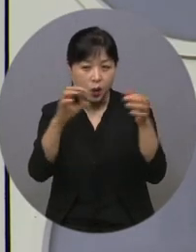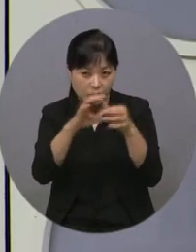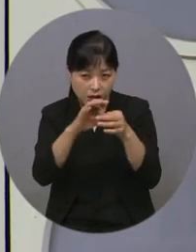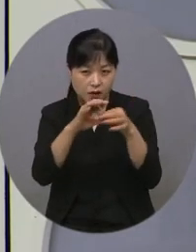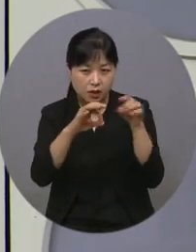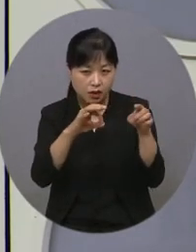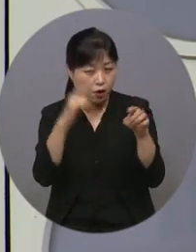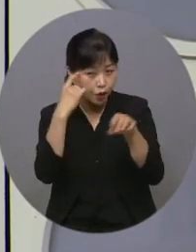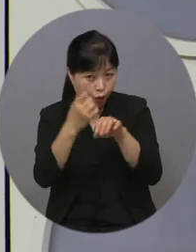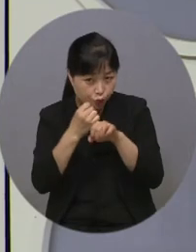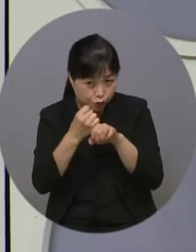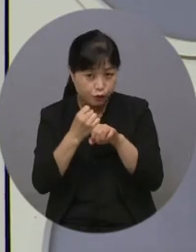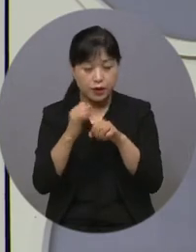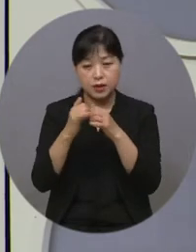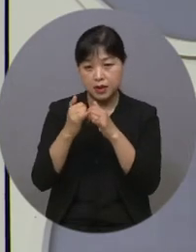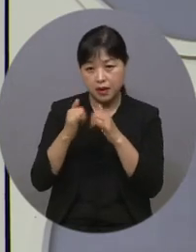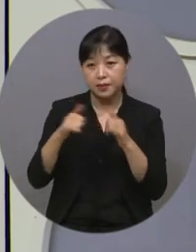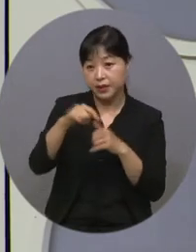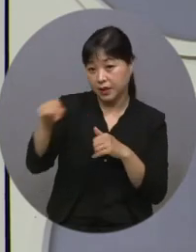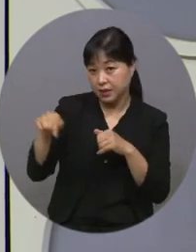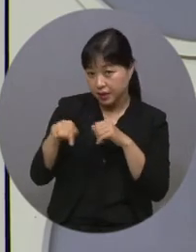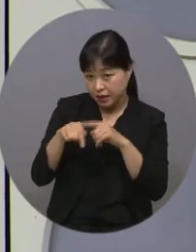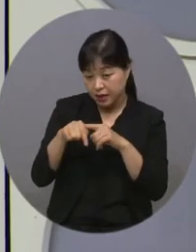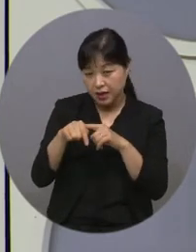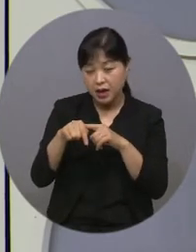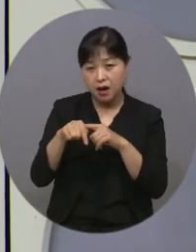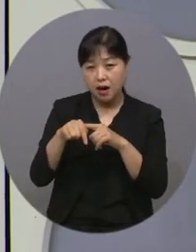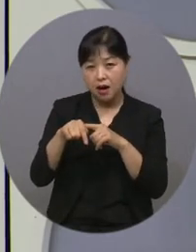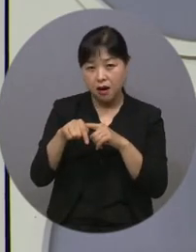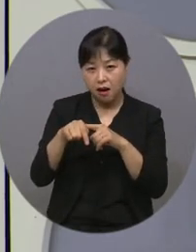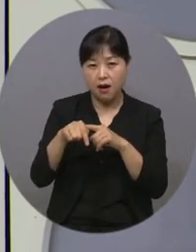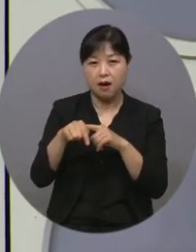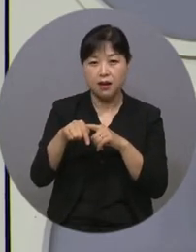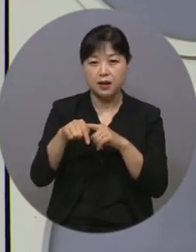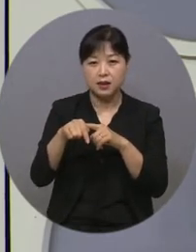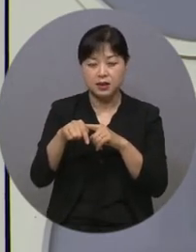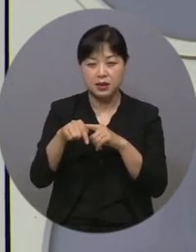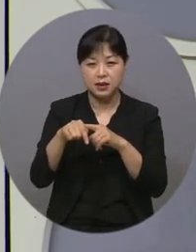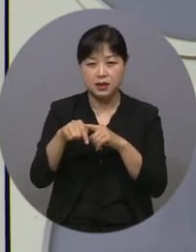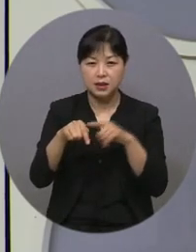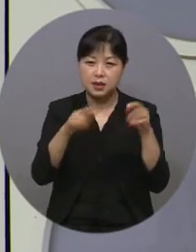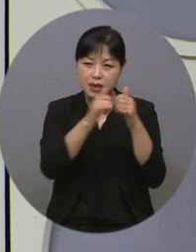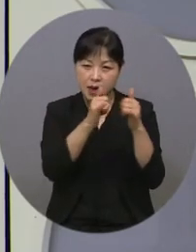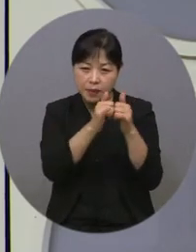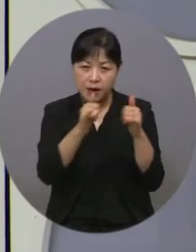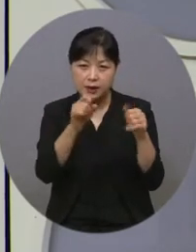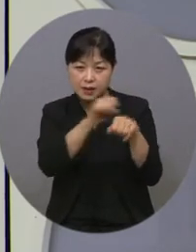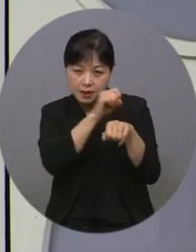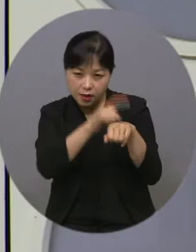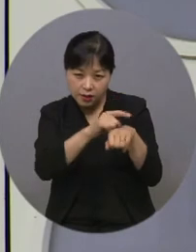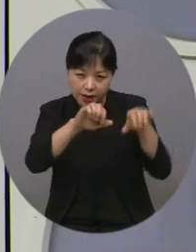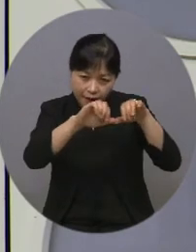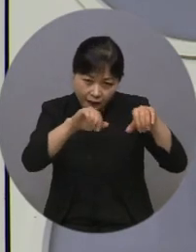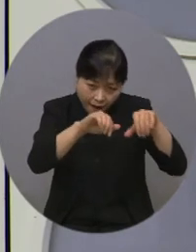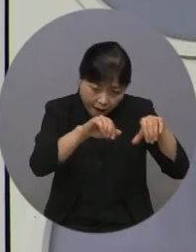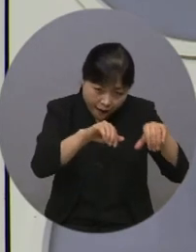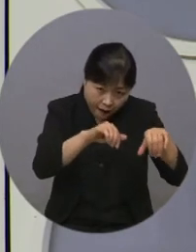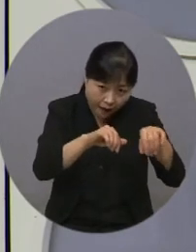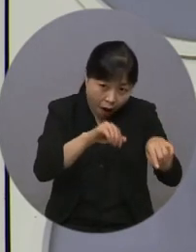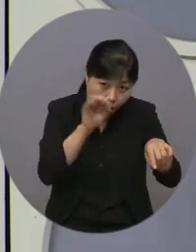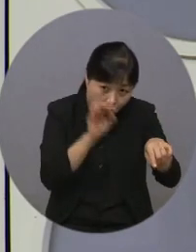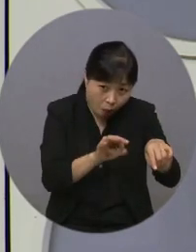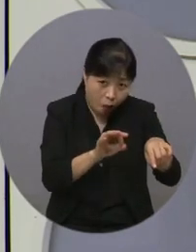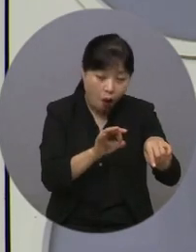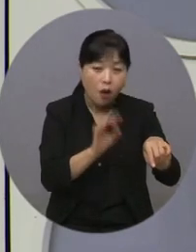찾아내는데 그 뿌리를 찾아서 입학시켜 놓고 보니까 그들이 명문 유치원을 나왔더라